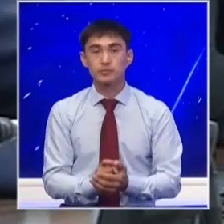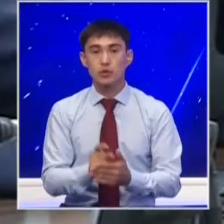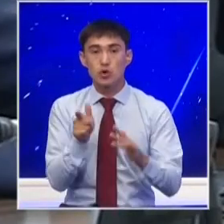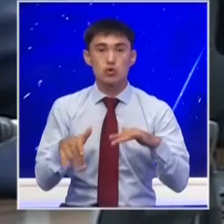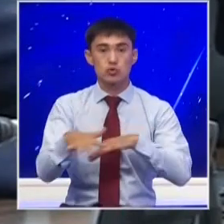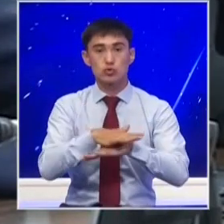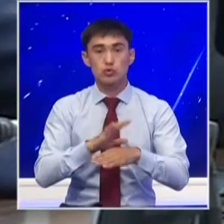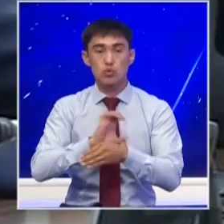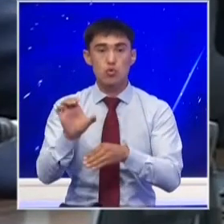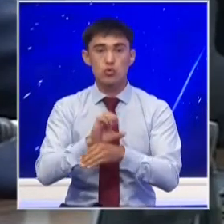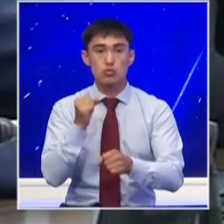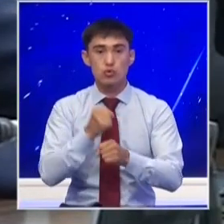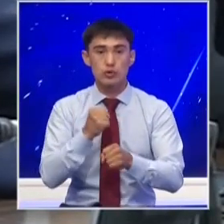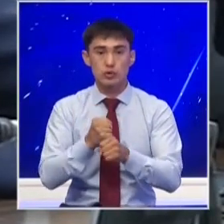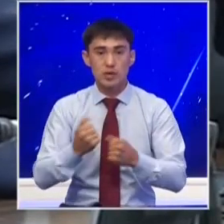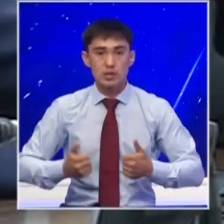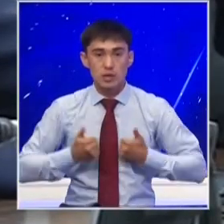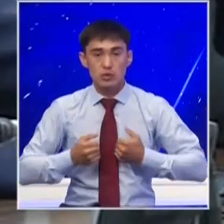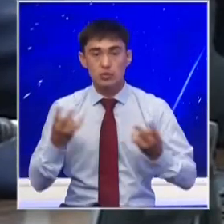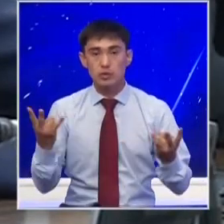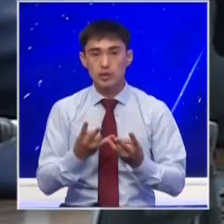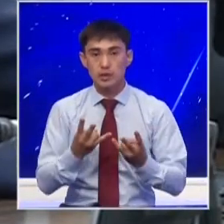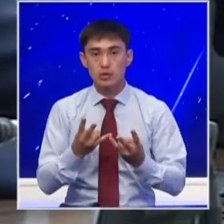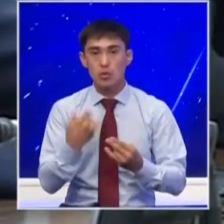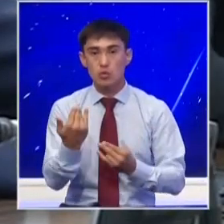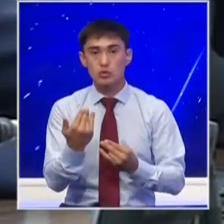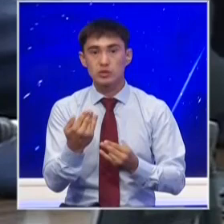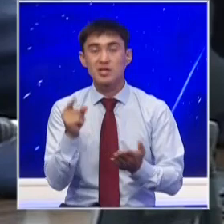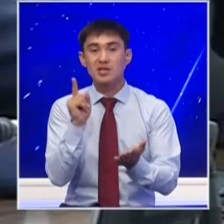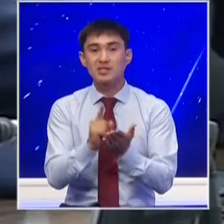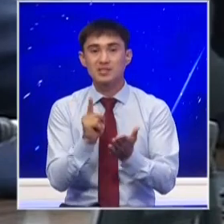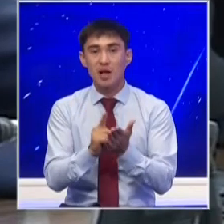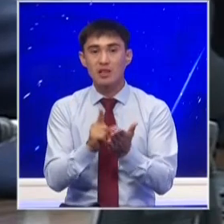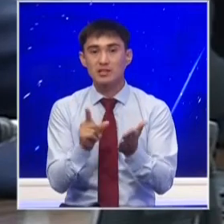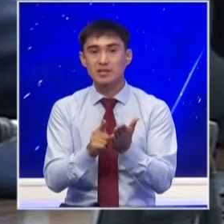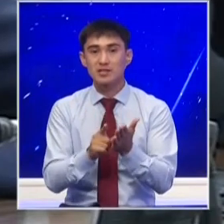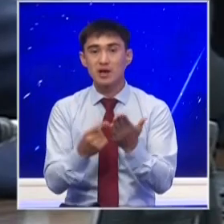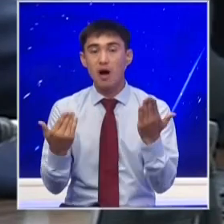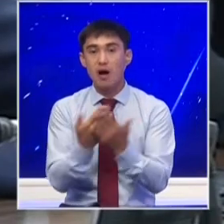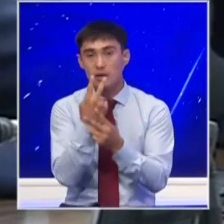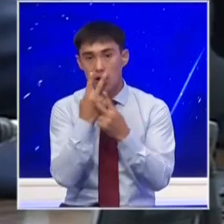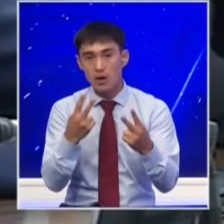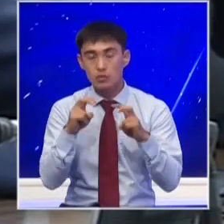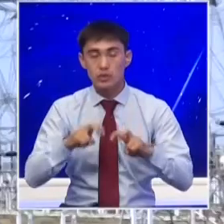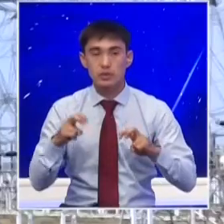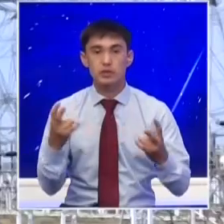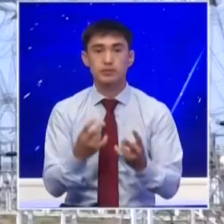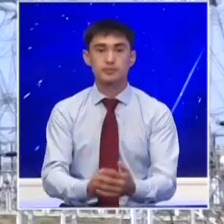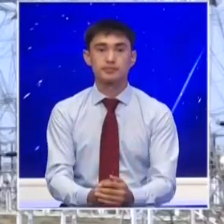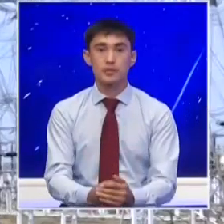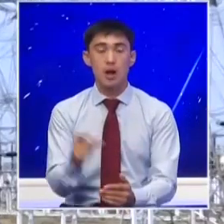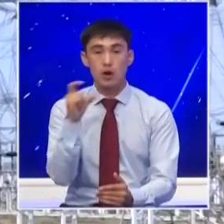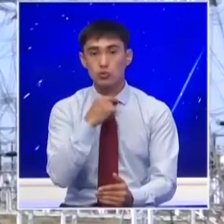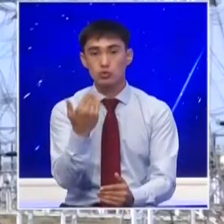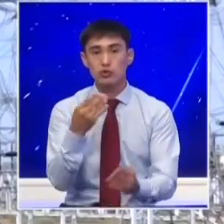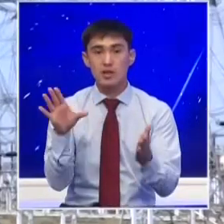Жұртты өнім өңдеуге ынталандыру керек. Ол үшін салық саясатын қайта қарау қажет. Экономика